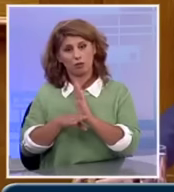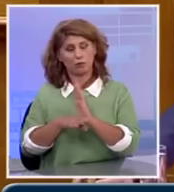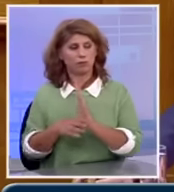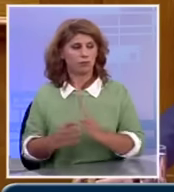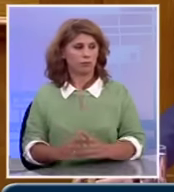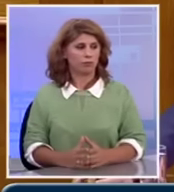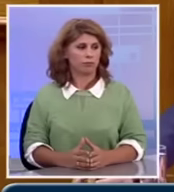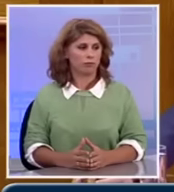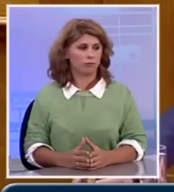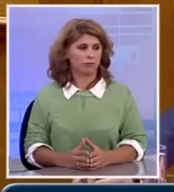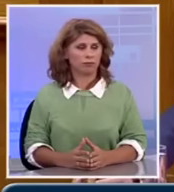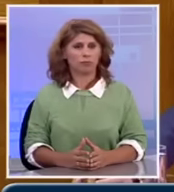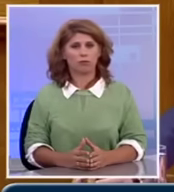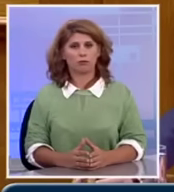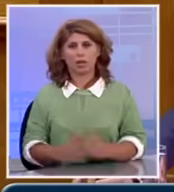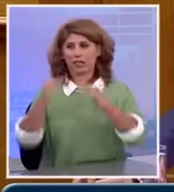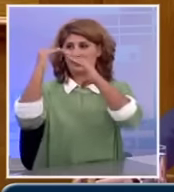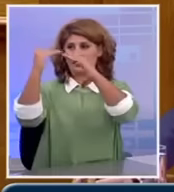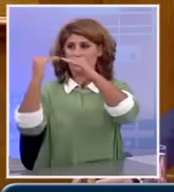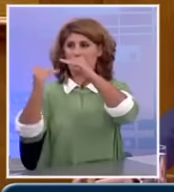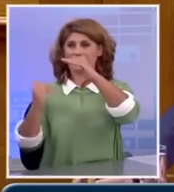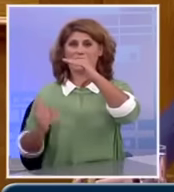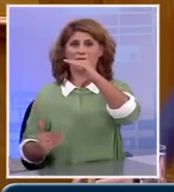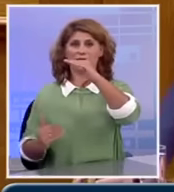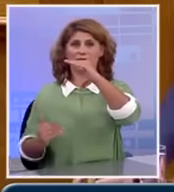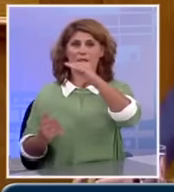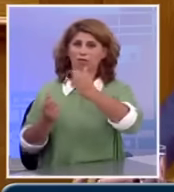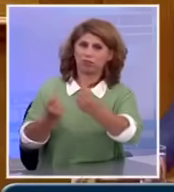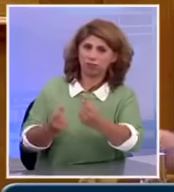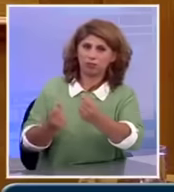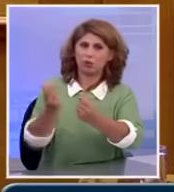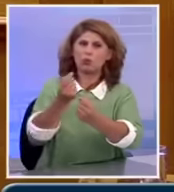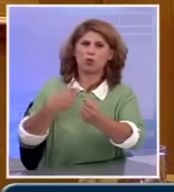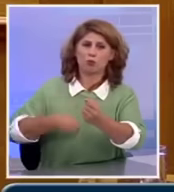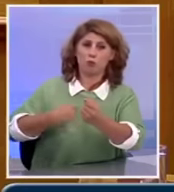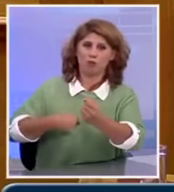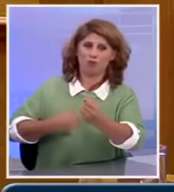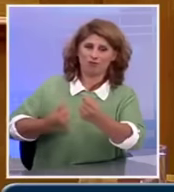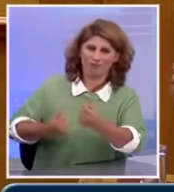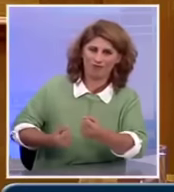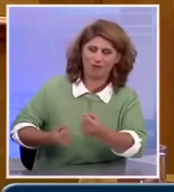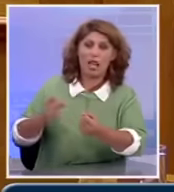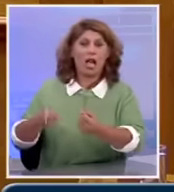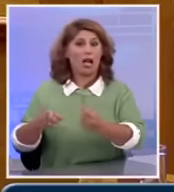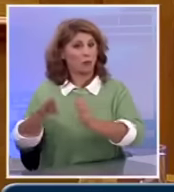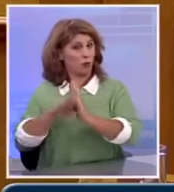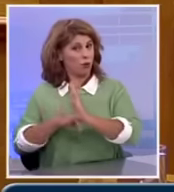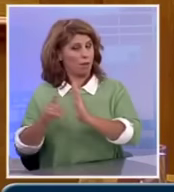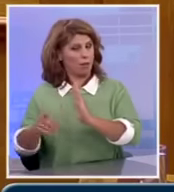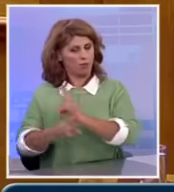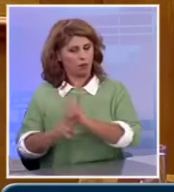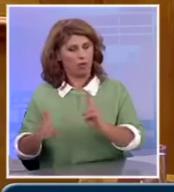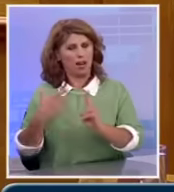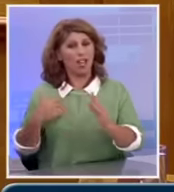και ταξικά μεροληπτική είναι μία ατζέντα που βεβαίως είναι ευκρινής αλλά έχει